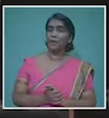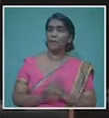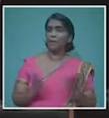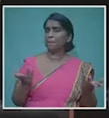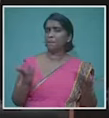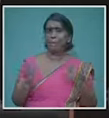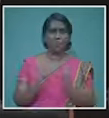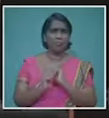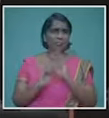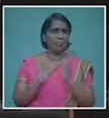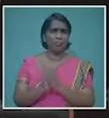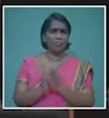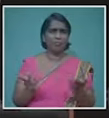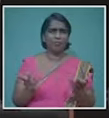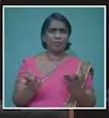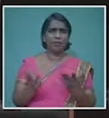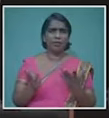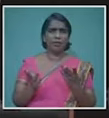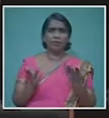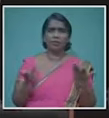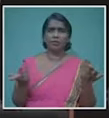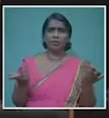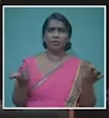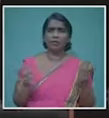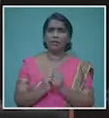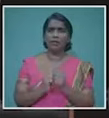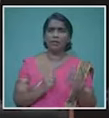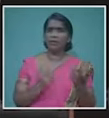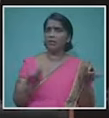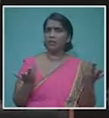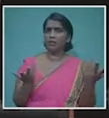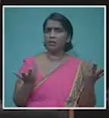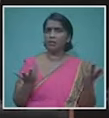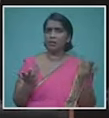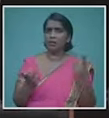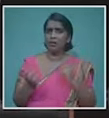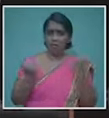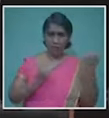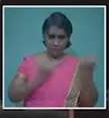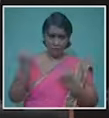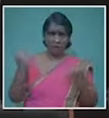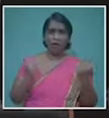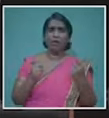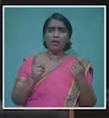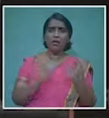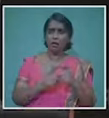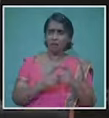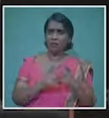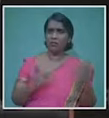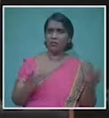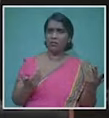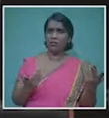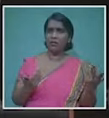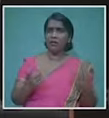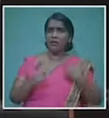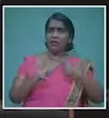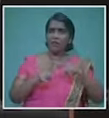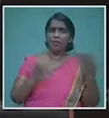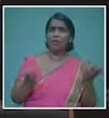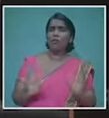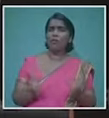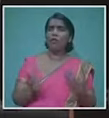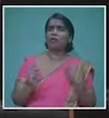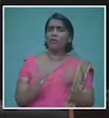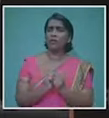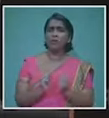මොකද්ද කරන්නේ මොන ඩිෆෙන්ඩර් එකක්ද අර ලෑන්ඩ් රෝ ඩිෆෙන්ඩර් එකක්ද වෙන ඩිෆෙන්ඩර් මොකද්ද